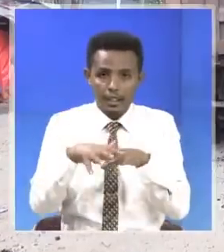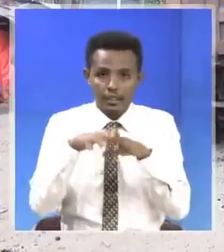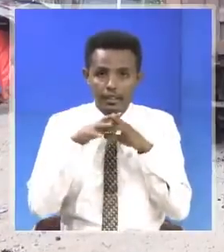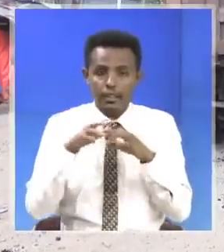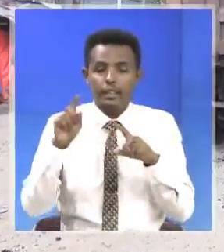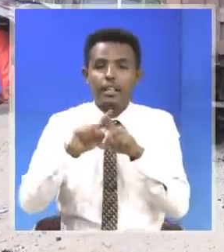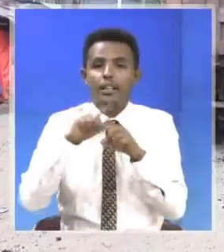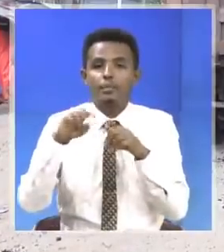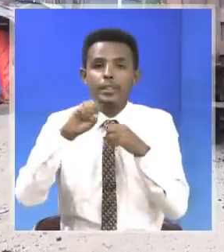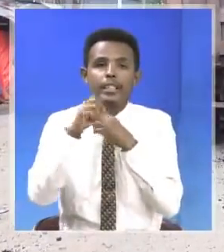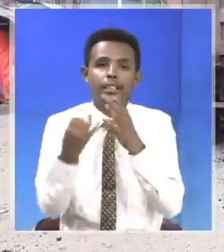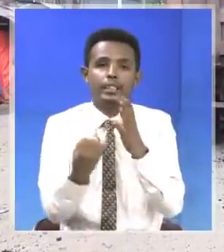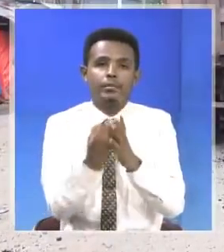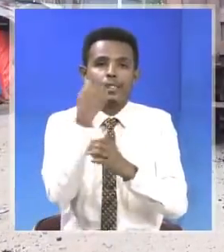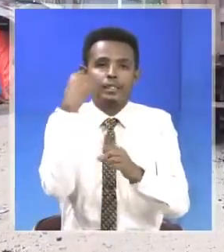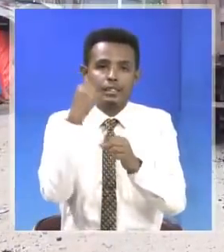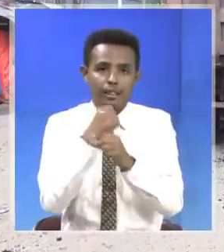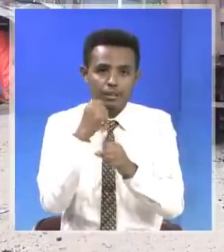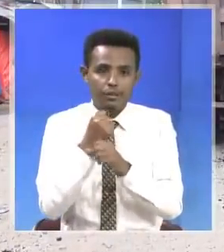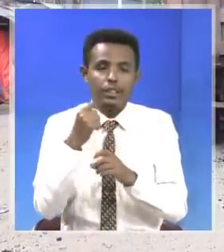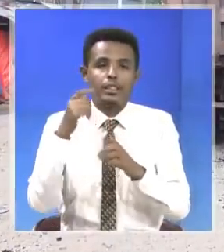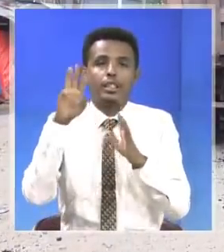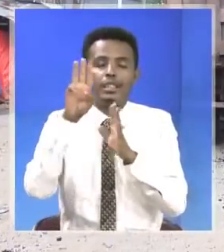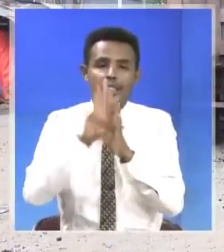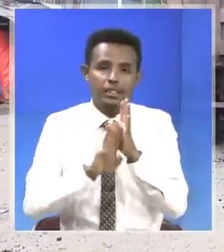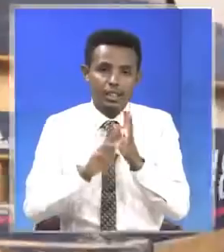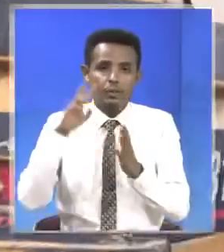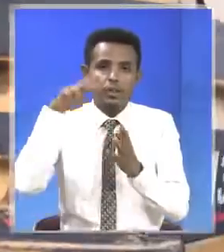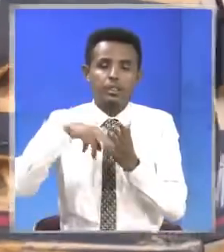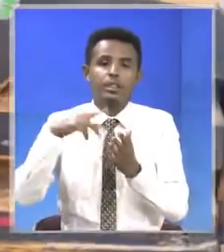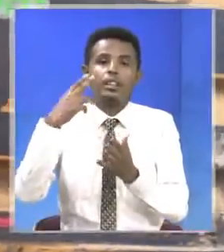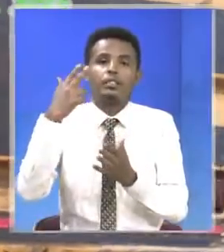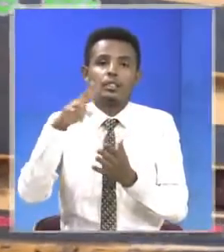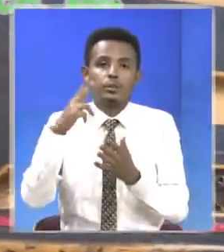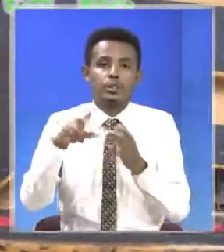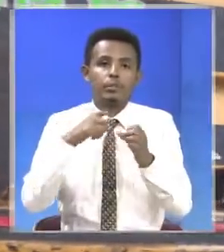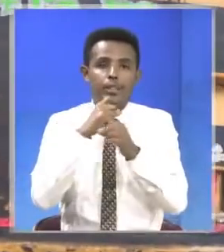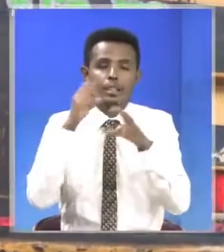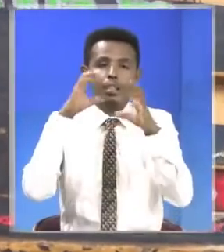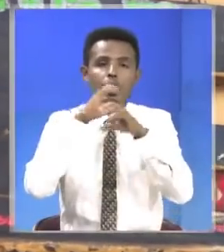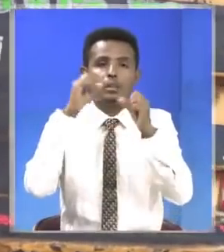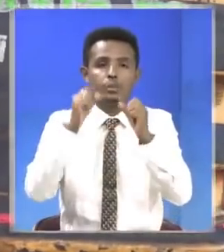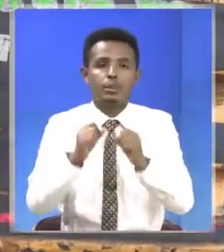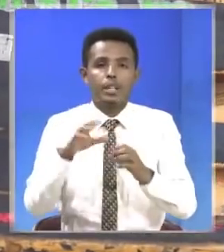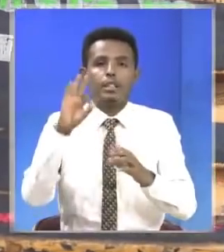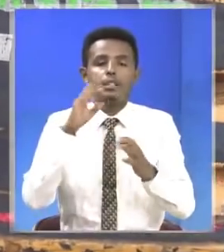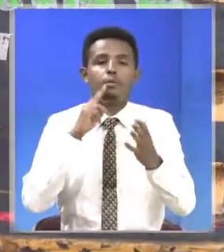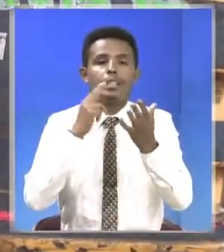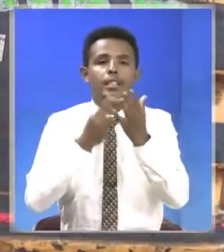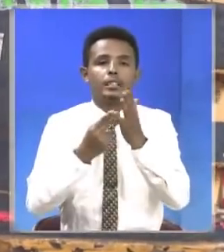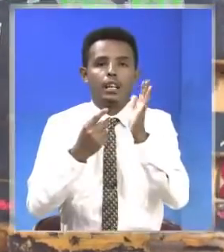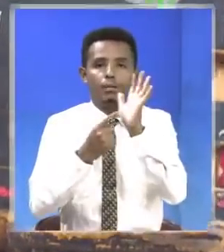የመሰረተ ልማት ስራዎችም እስከ ሰኔ 2013 ዓመተ ምህረት ድረስ ሊጠናቀቁ እንደሚችሉ ያገኘነው መረጃ